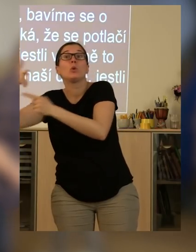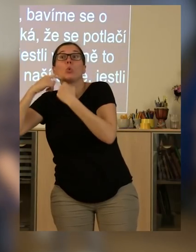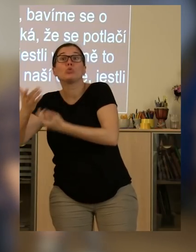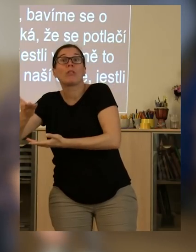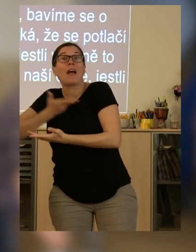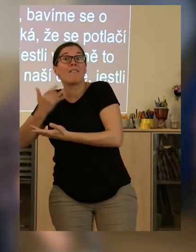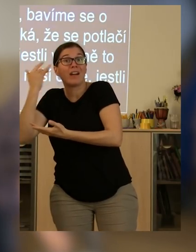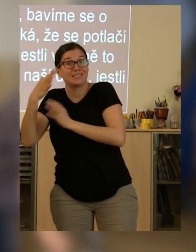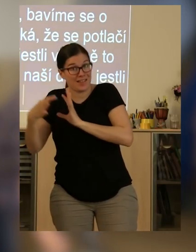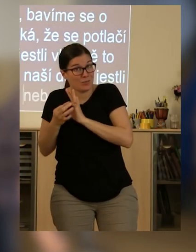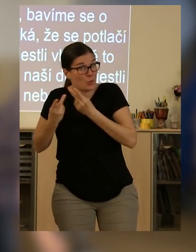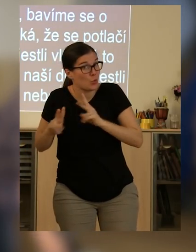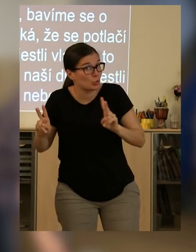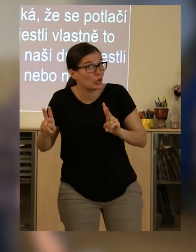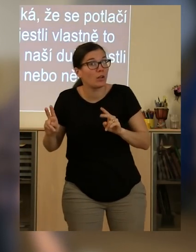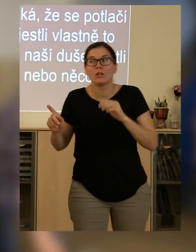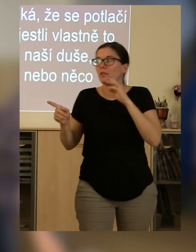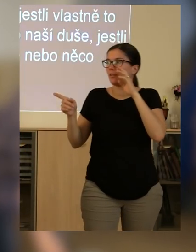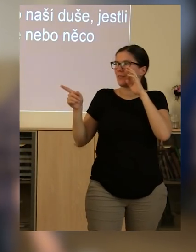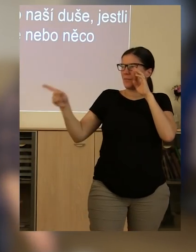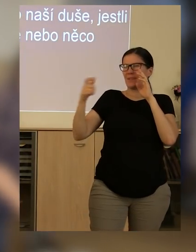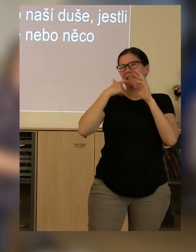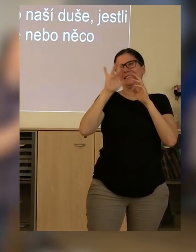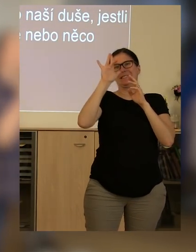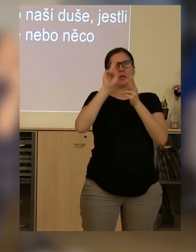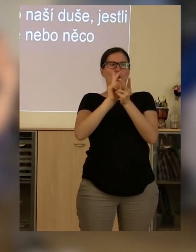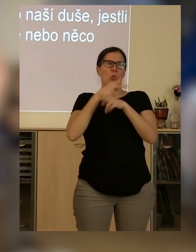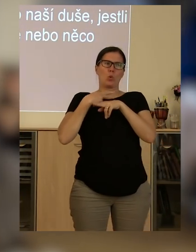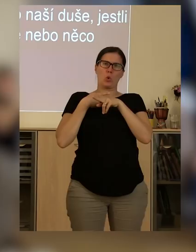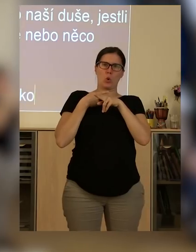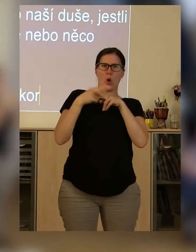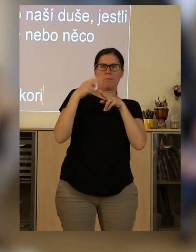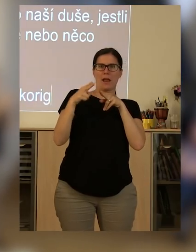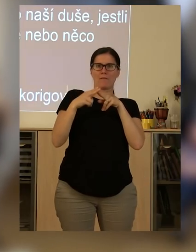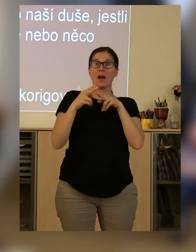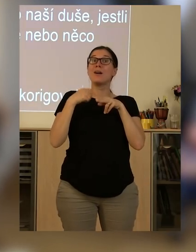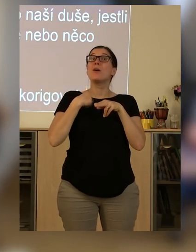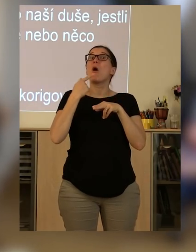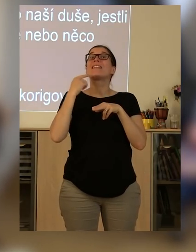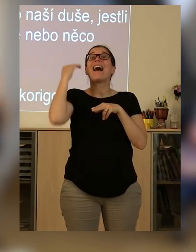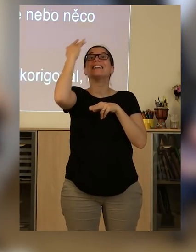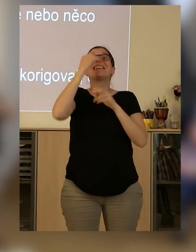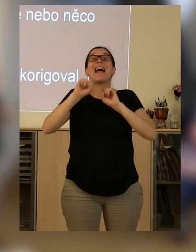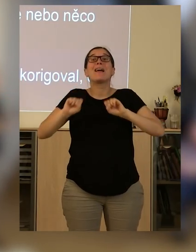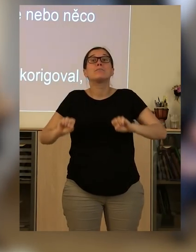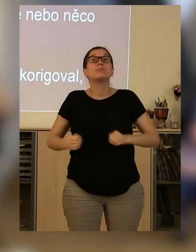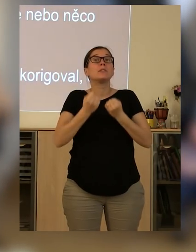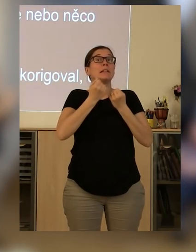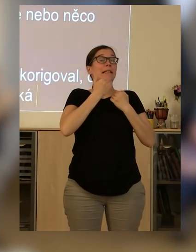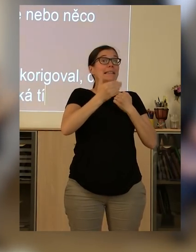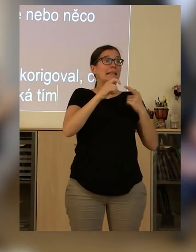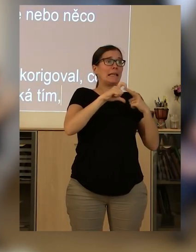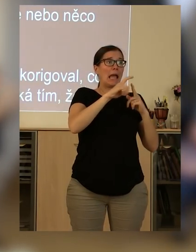Já bych primárně trochu korigoval to, co říkáte. Sen nevzniká tím, že ego mlčí. Sen